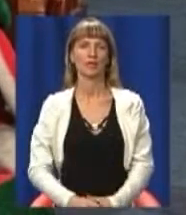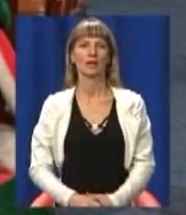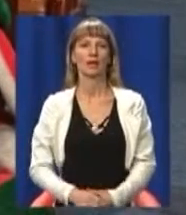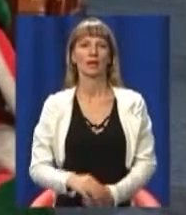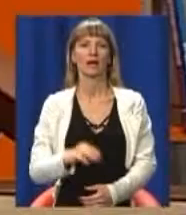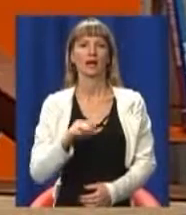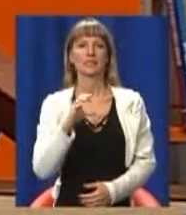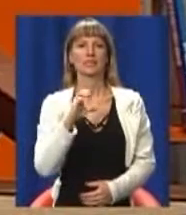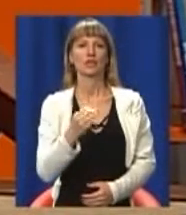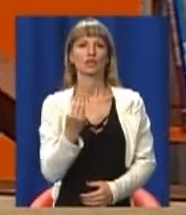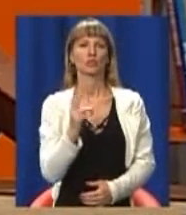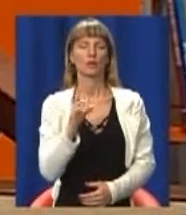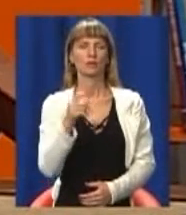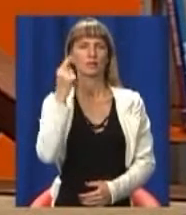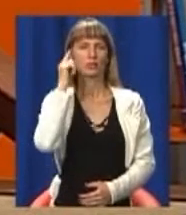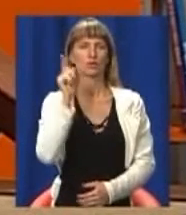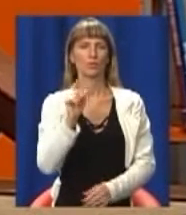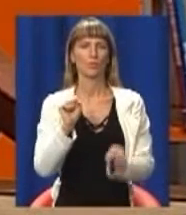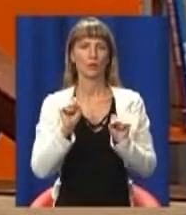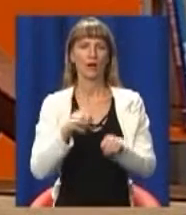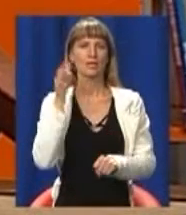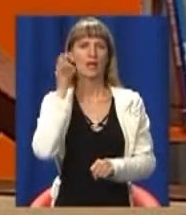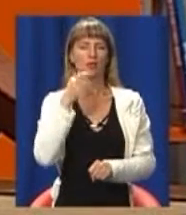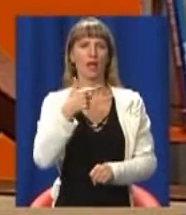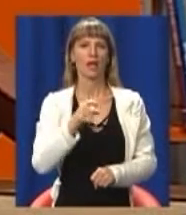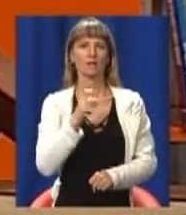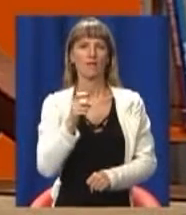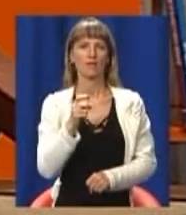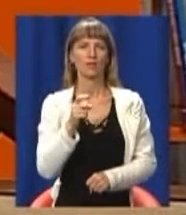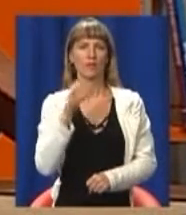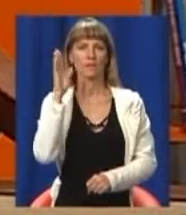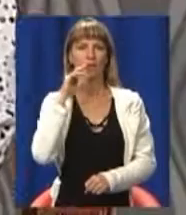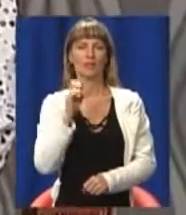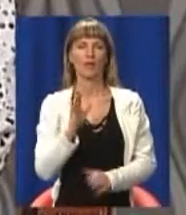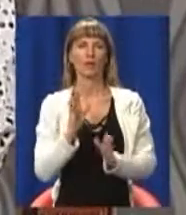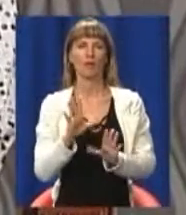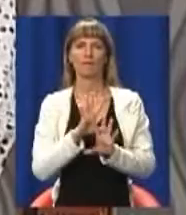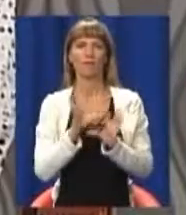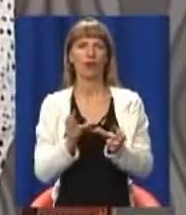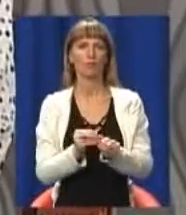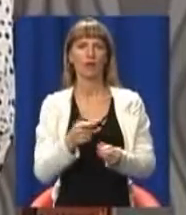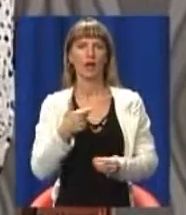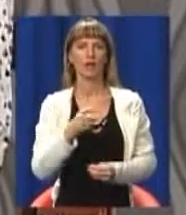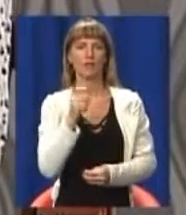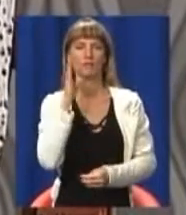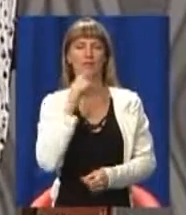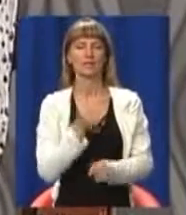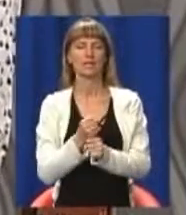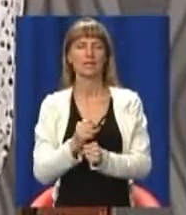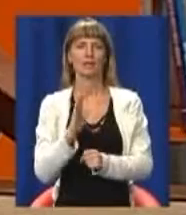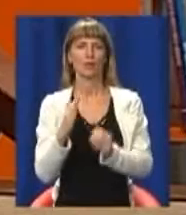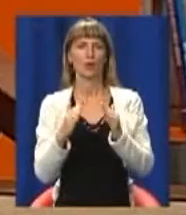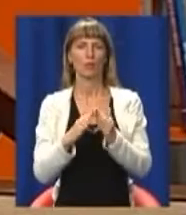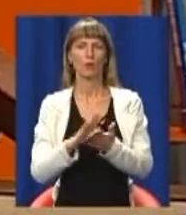А до речі, Сашко, чи знаєш ти, що можна солодку газовану воду, але не тільки солодку, взагалі газовану воду, зробити в